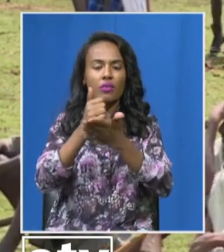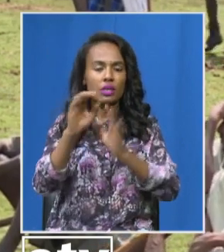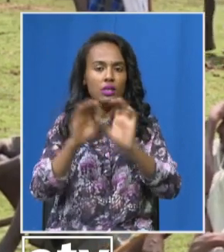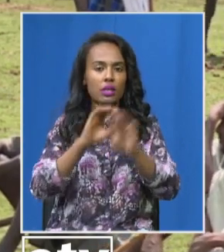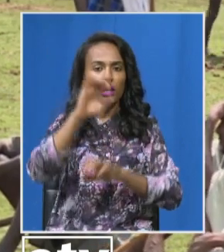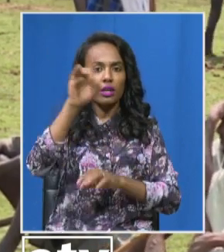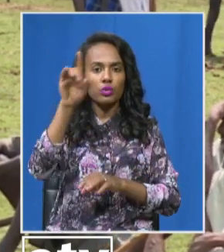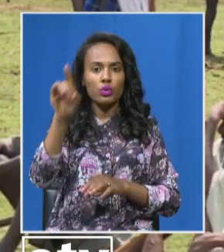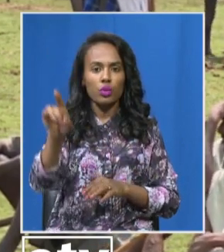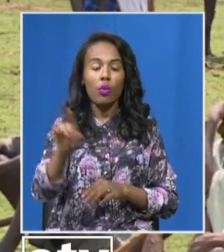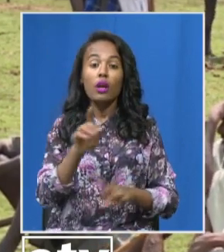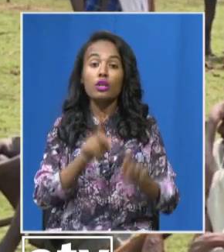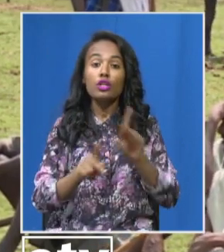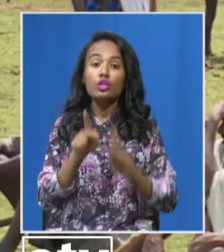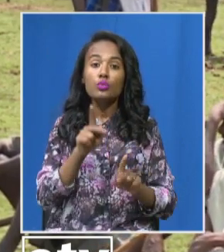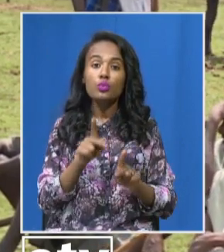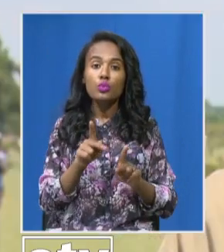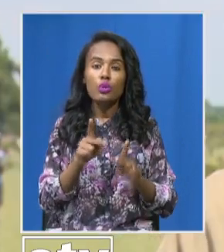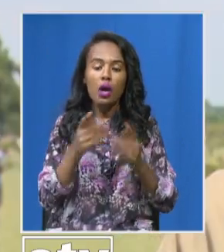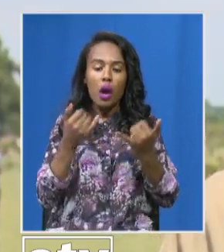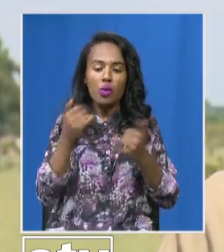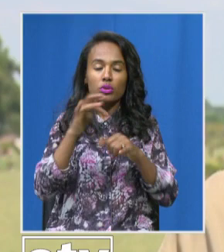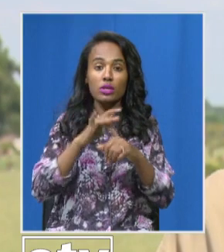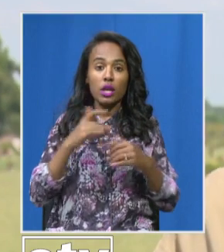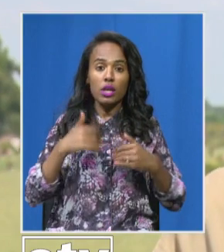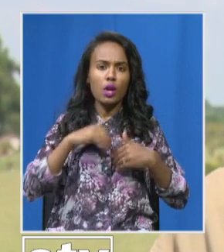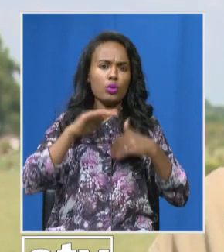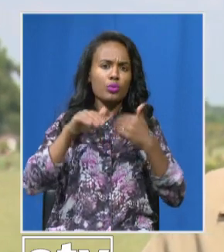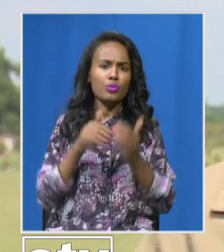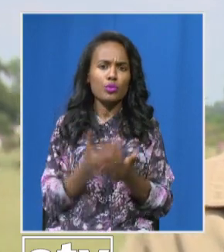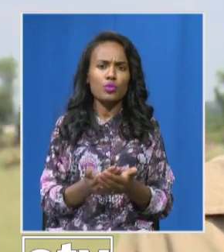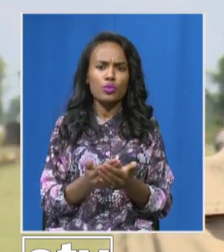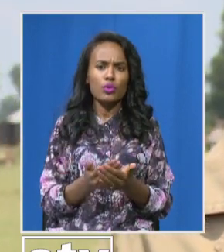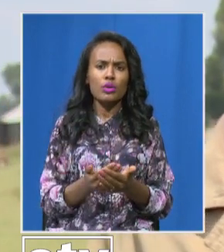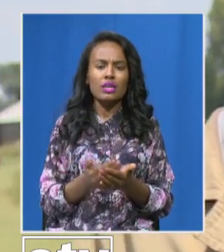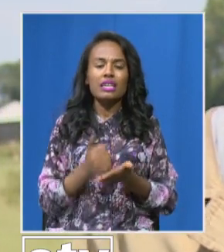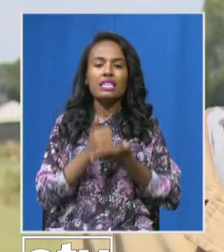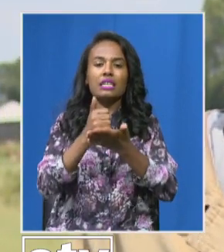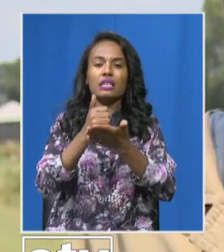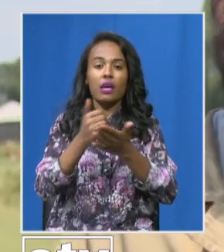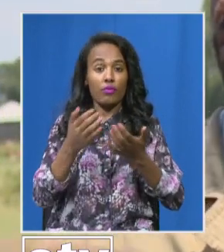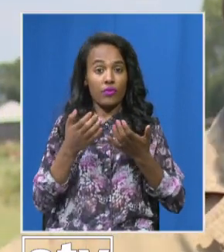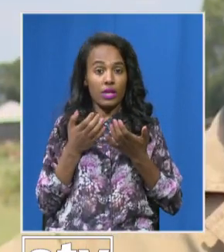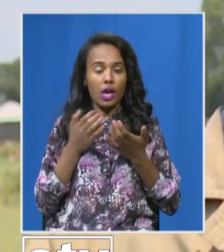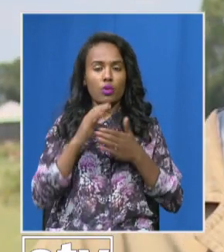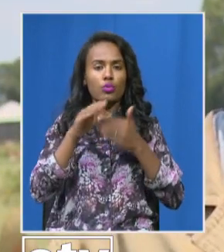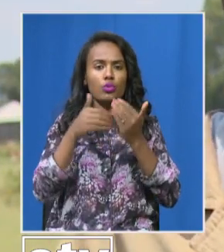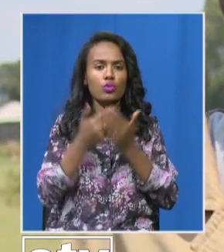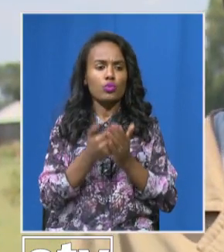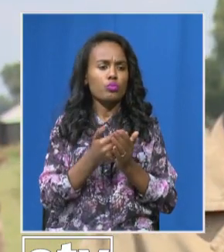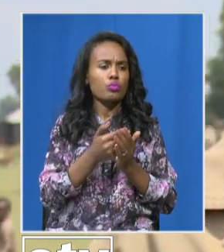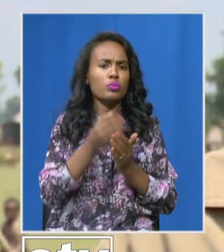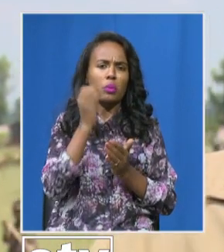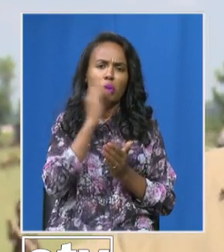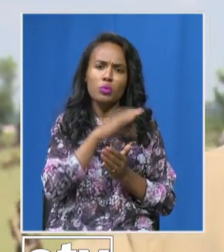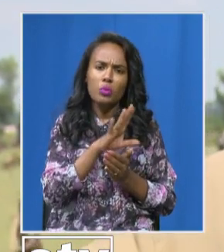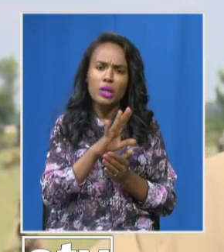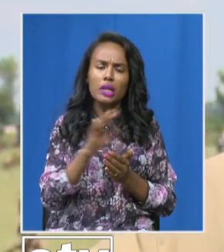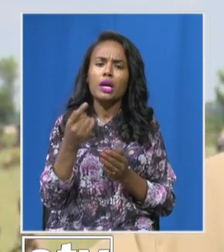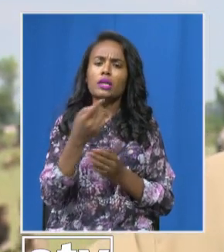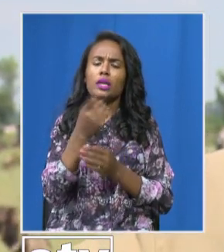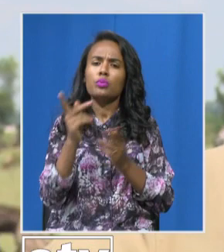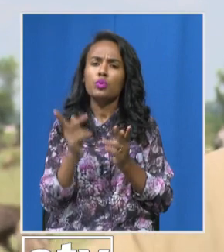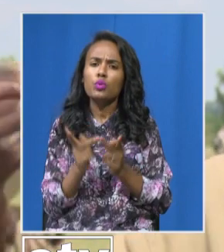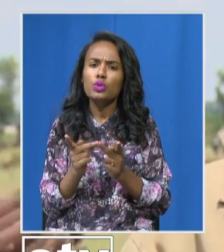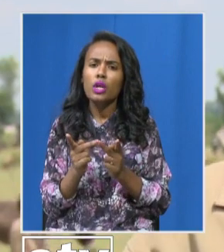እንዲደረግላቸው ጠይቀዋል። ህዝቡ መቼም አሁን ይሄ ላይ ያለው በሙሉ ግዳፍ ይፈልጋል። ማይፈልግ የለም። ሁሉ ተበልቶበታል። አዝመራው በልቶበታል። አንዳንድ ጎጦች